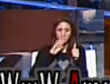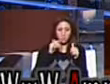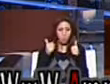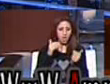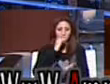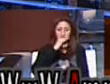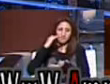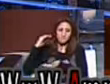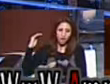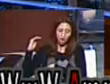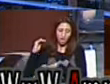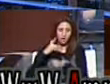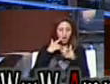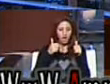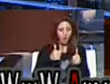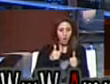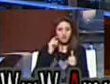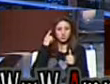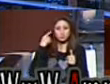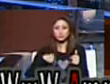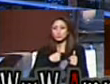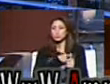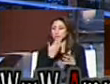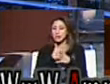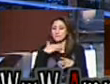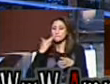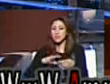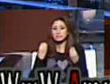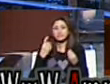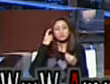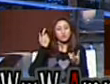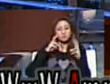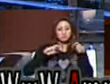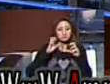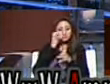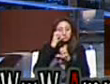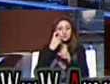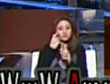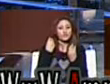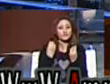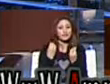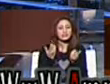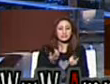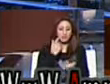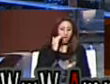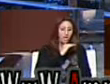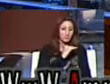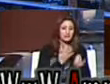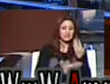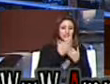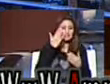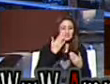جيده جدا والدول حصل لهم فاحنا عايزين نعرف ايه السبب اللي حصل لهم هذا الشيء بالرغم ان الاطفال اكثر عرضه لان هم لسه حديث